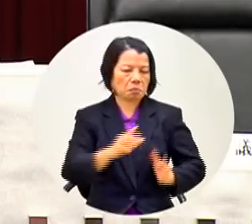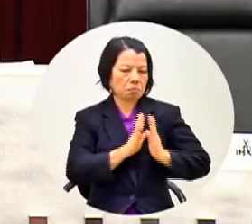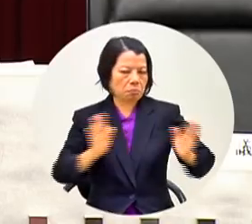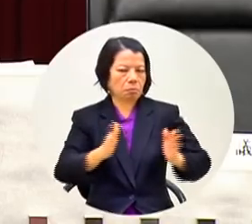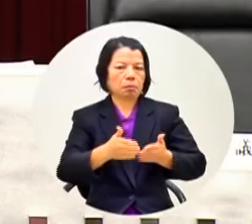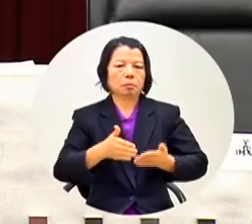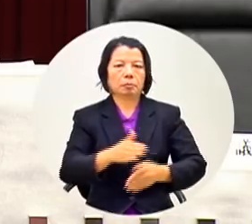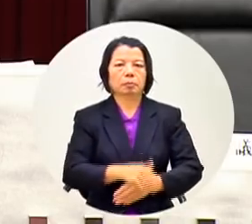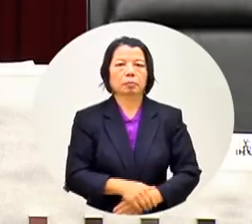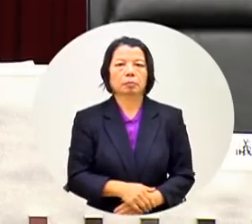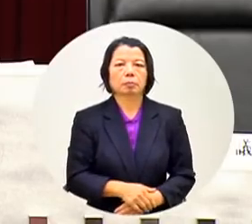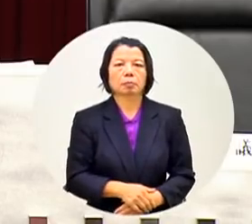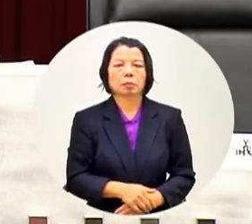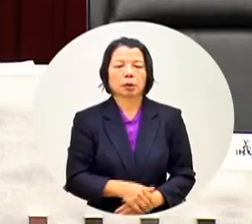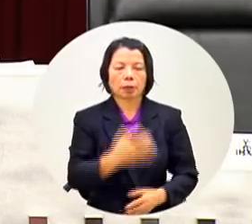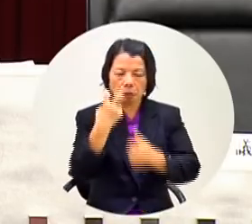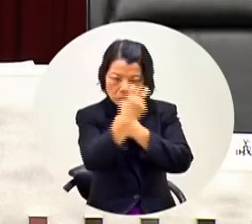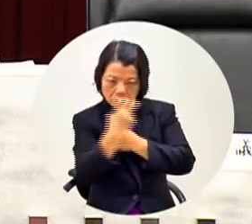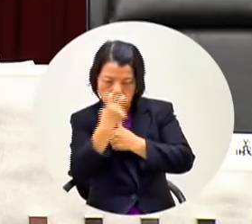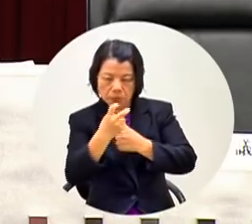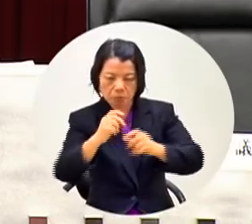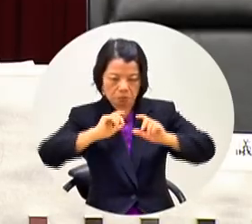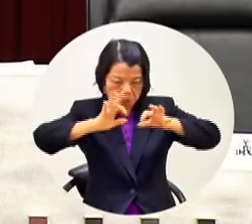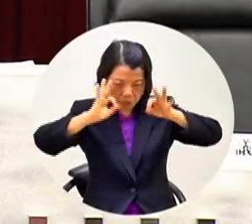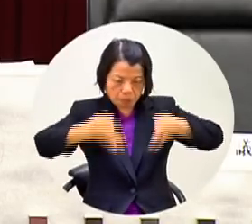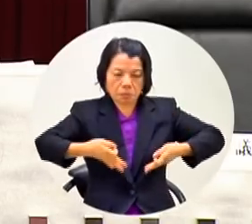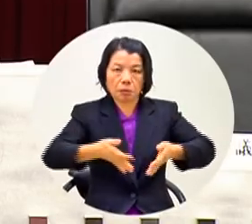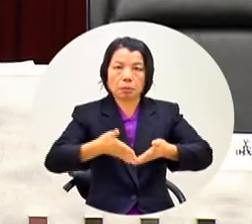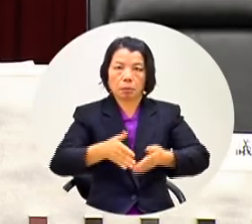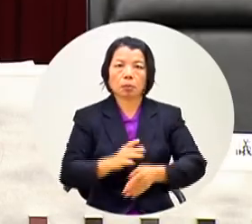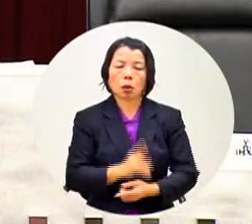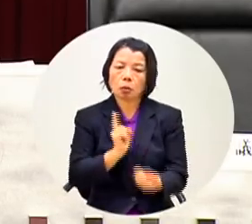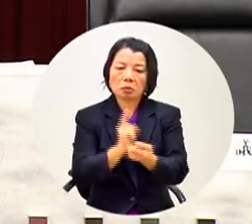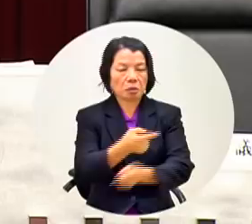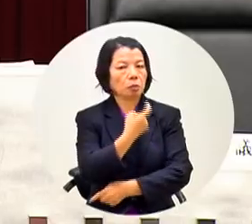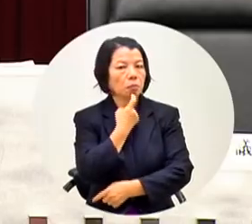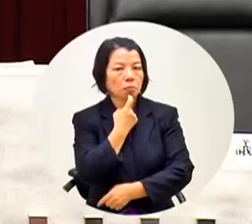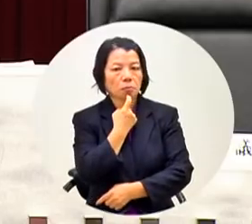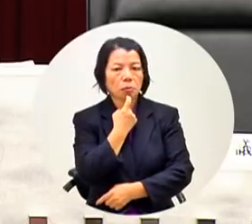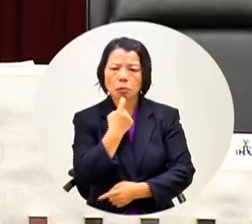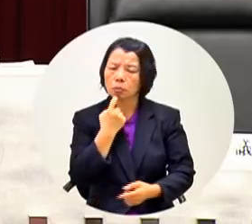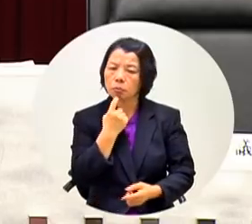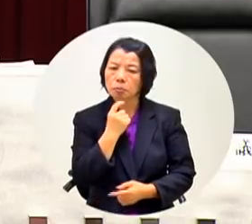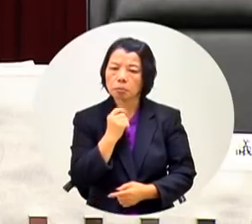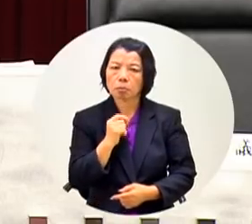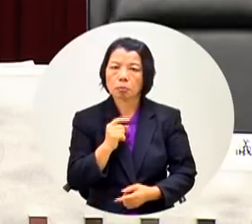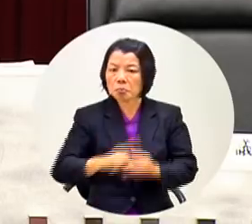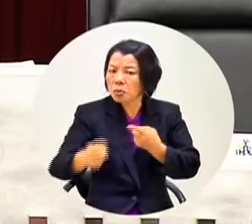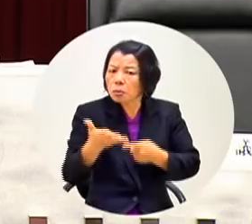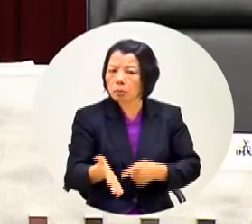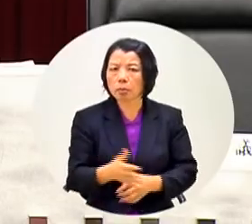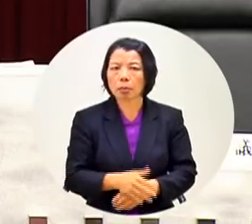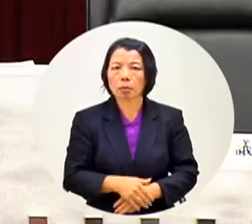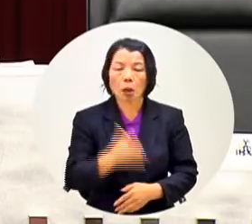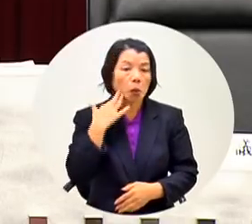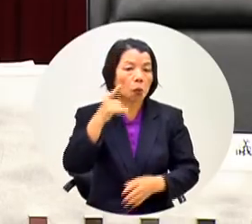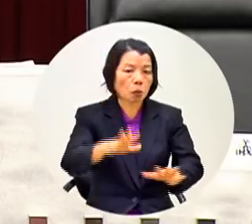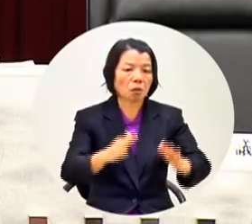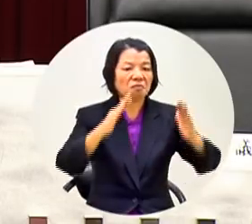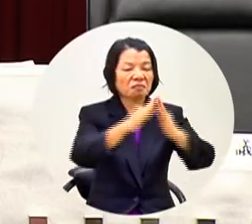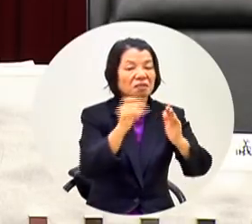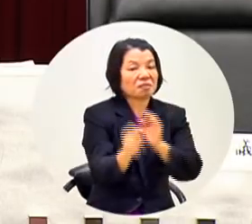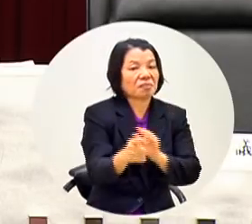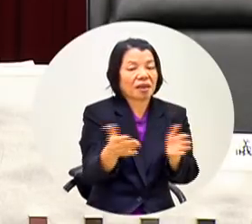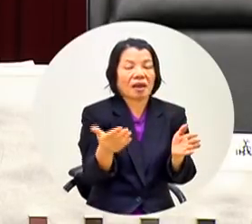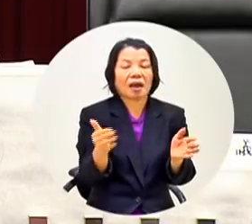讨啊，提出质疑有啥物唔对？厝还未起好，家具买起来都啊晒日。这样错了